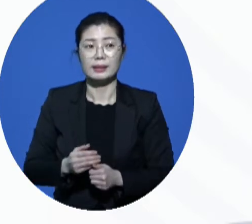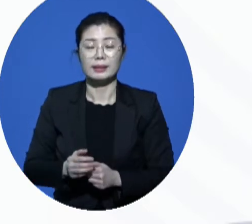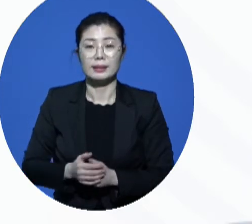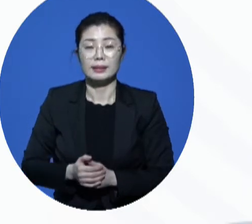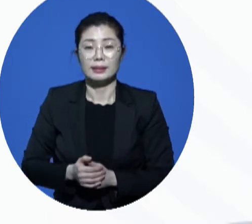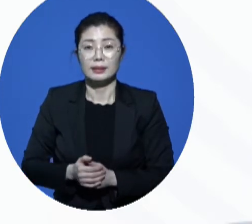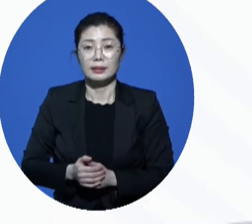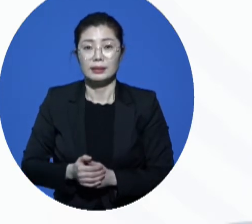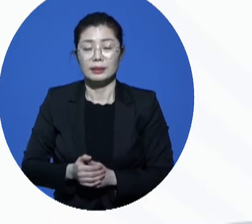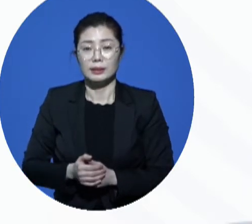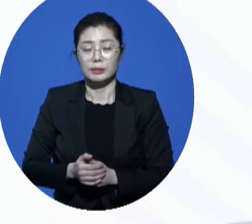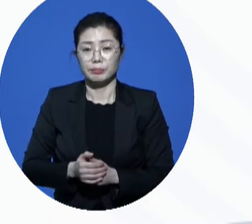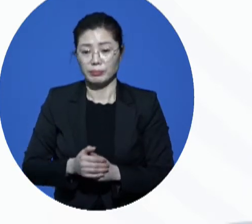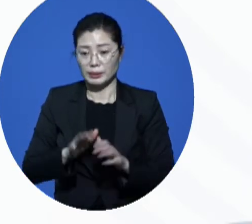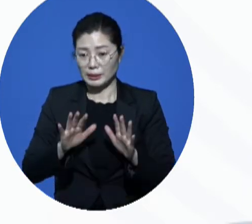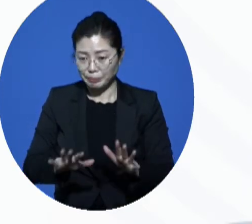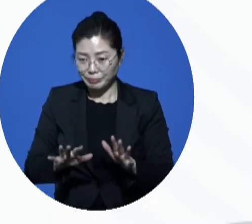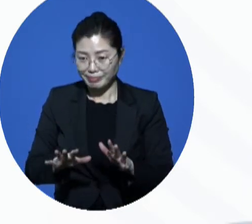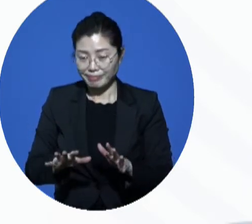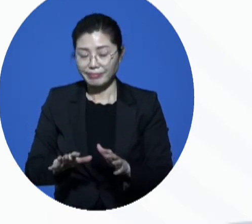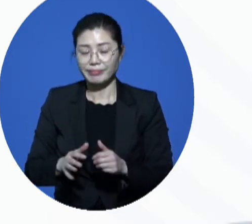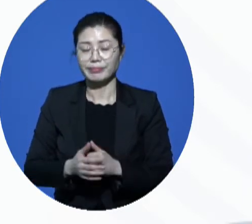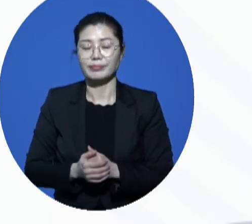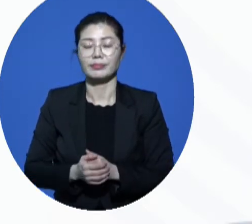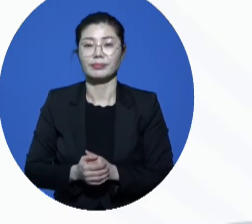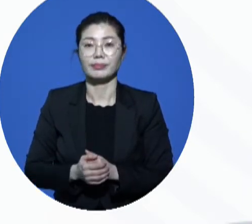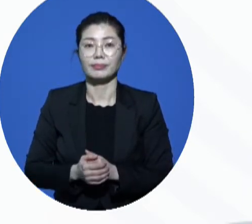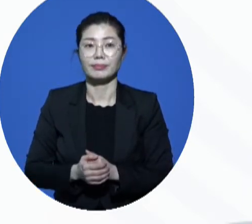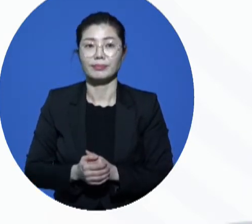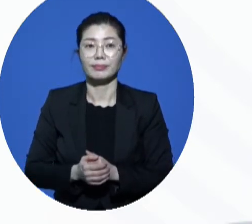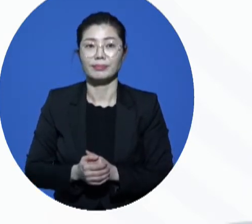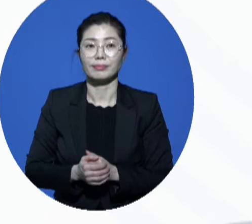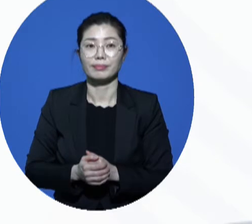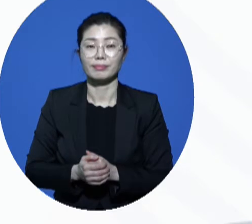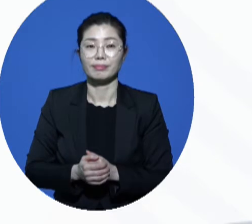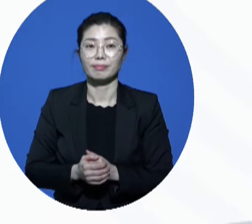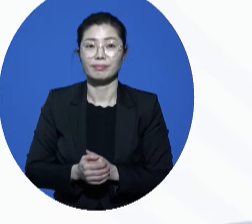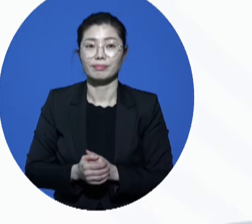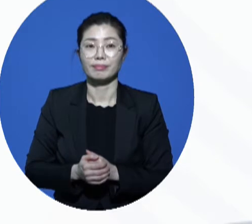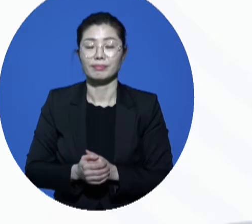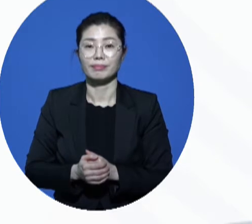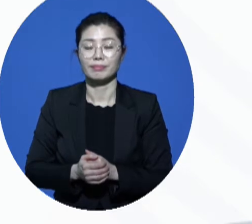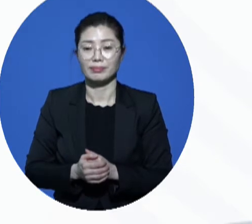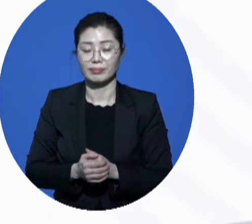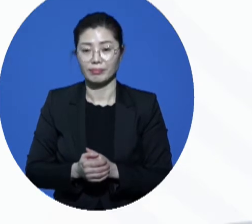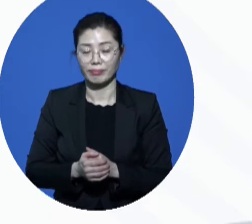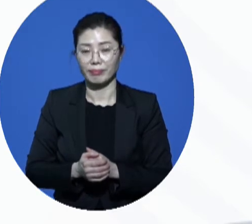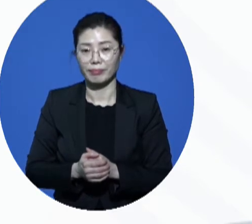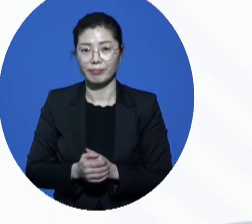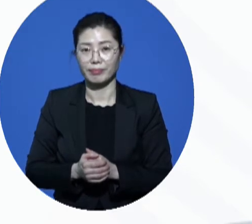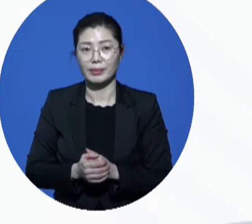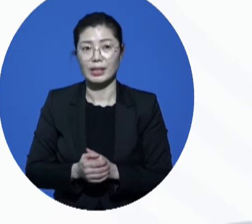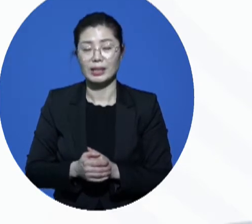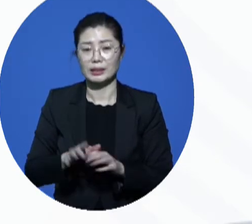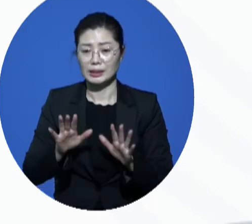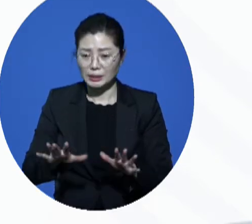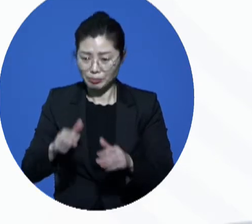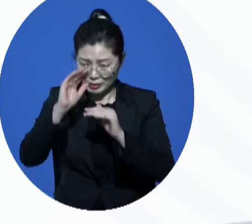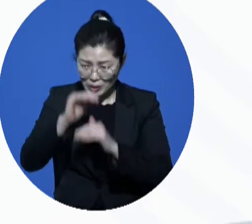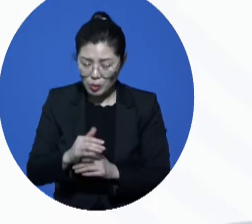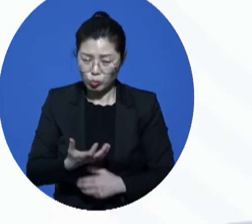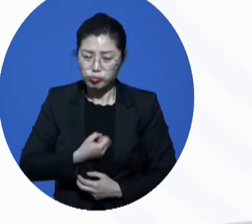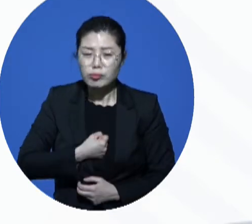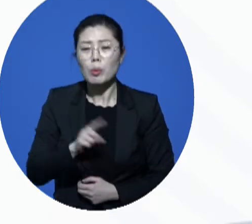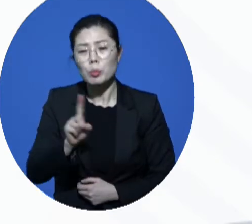탈시설에 대한 운동에 동참하면서도 이 상황 자체에 대해서 아주 크게 충격적으로 받아들이게 되는데요. 충격적으로